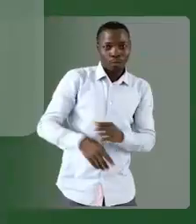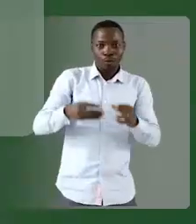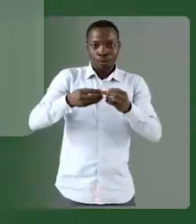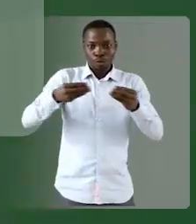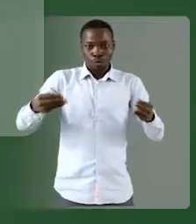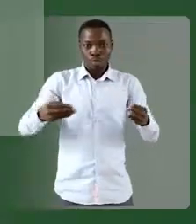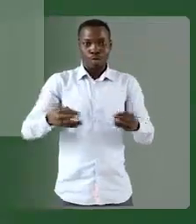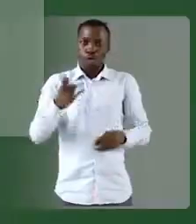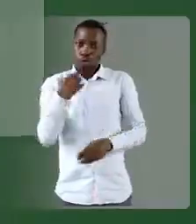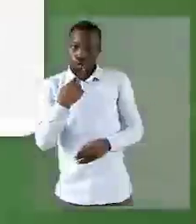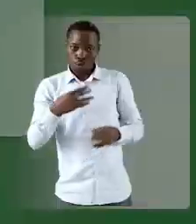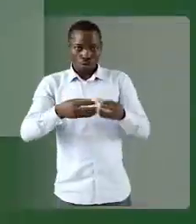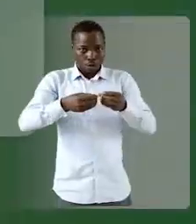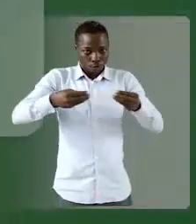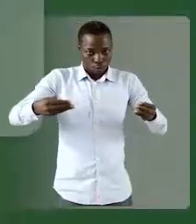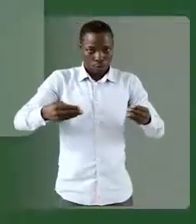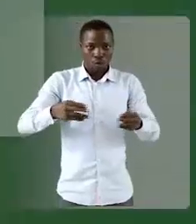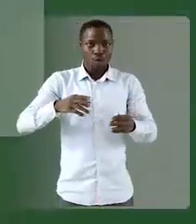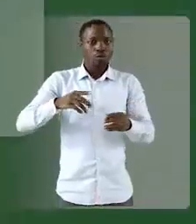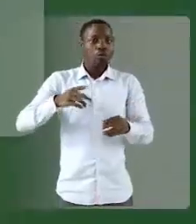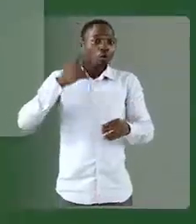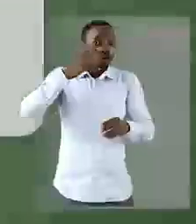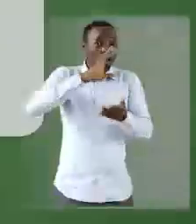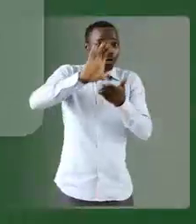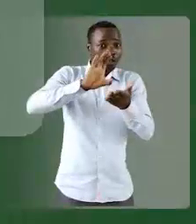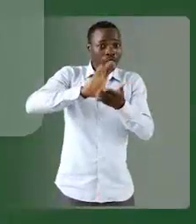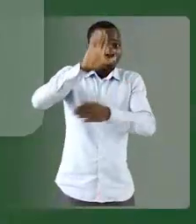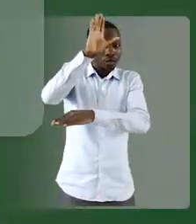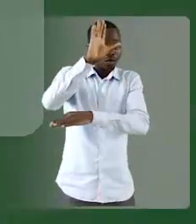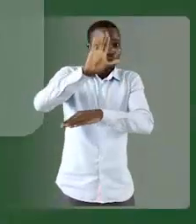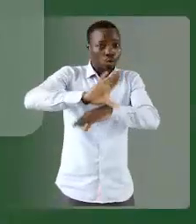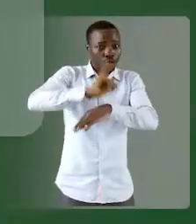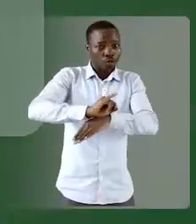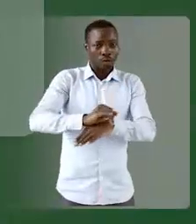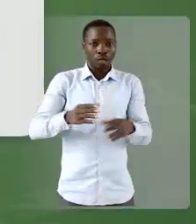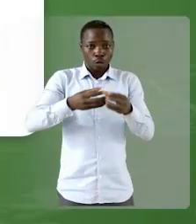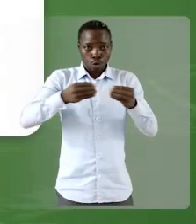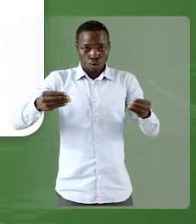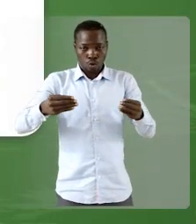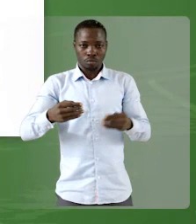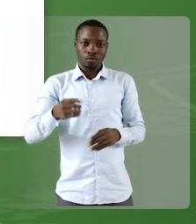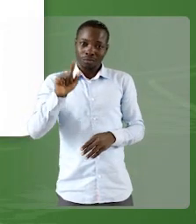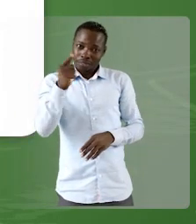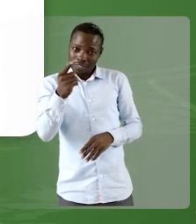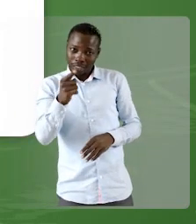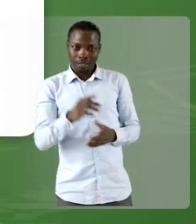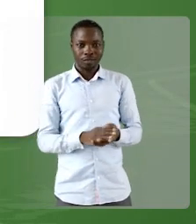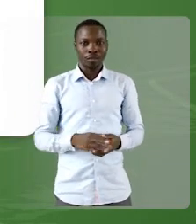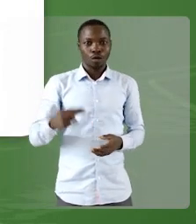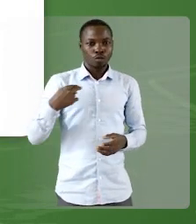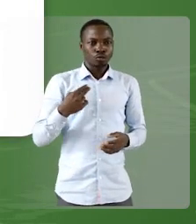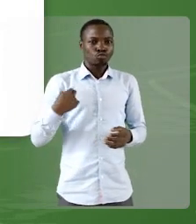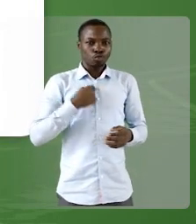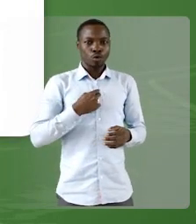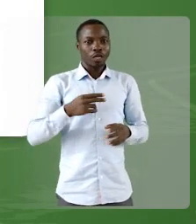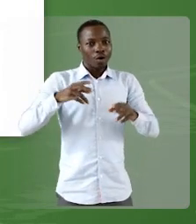ferrisols, les sols à cuirasse et les sols bruns. Qu'allons-nous faire de ces résultats? Nous